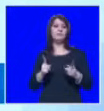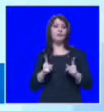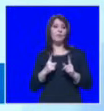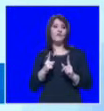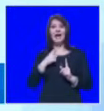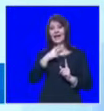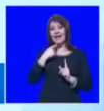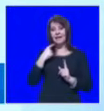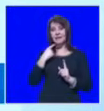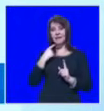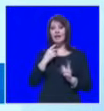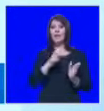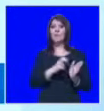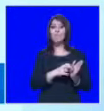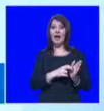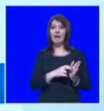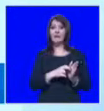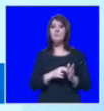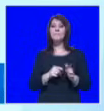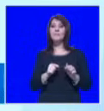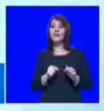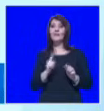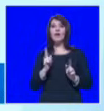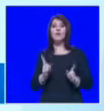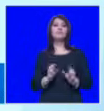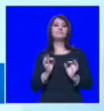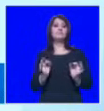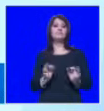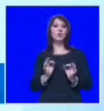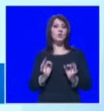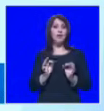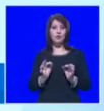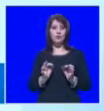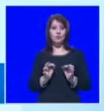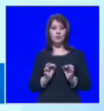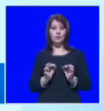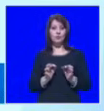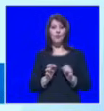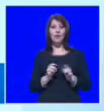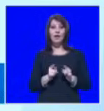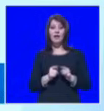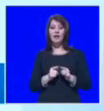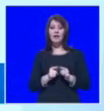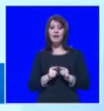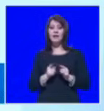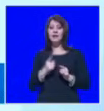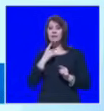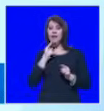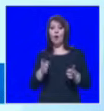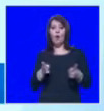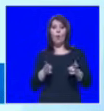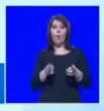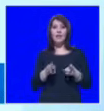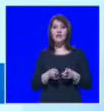на отделните банки. Това е един много сериозен инструмент и груб бих казал инструмент за ограничаване